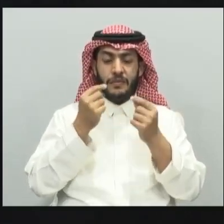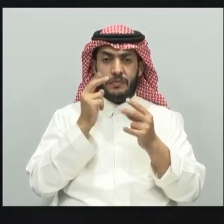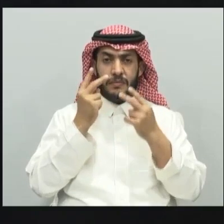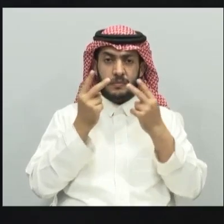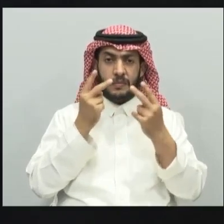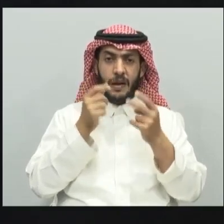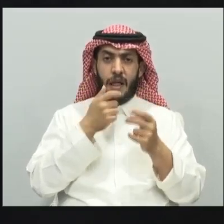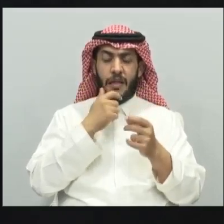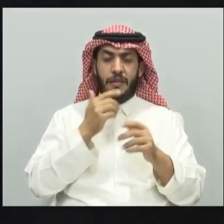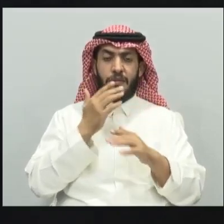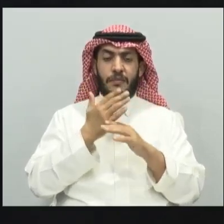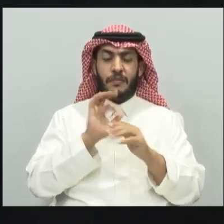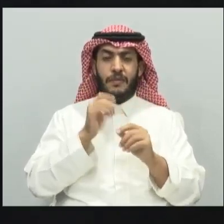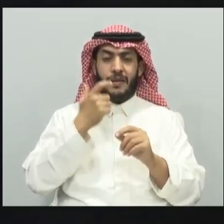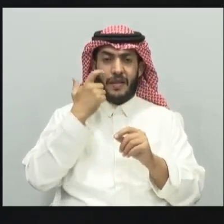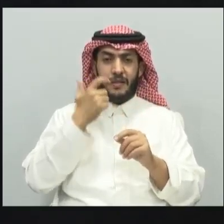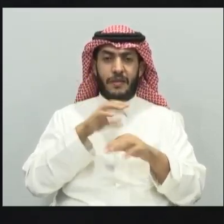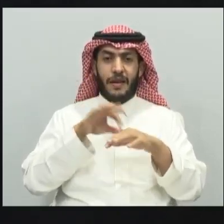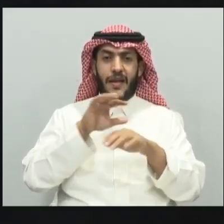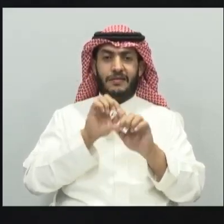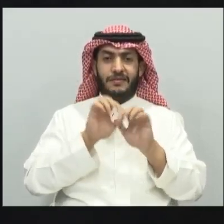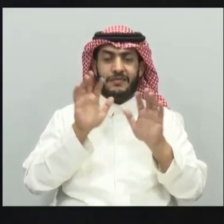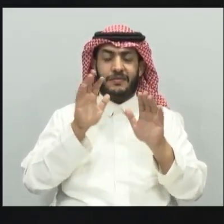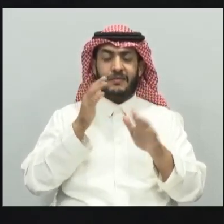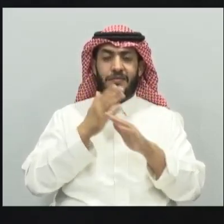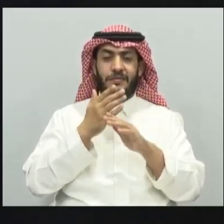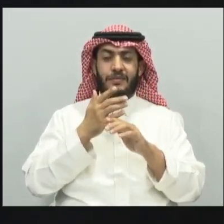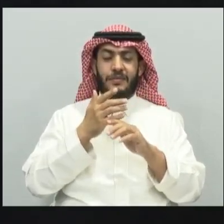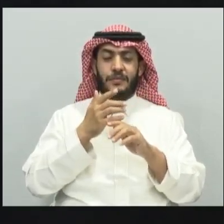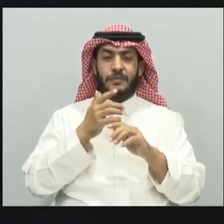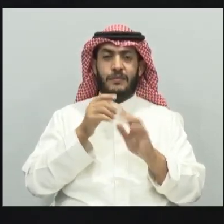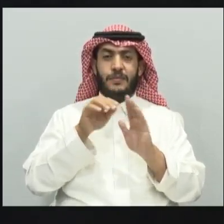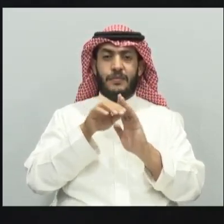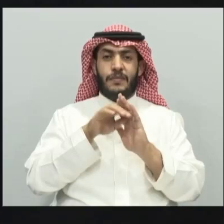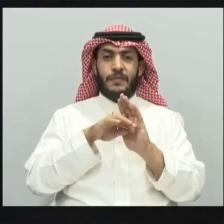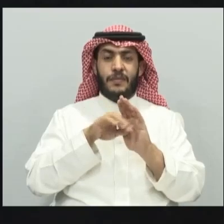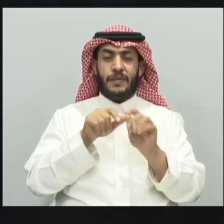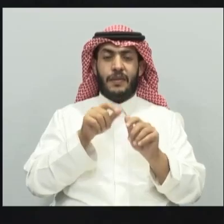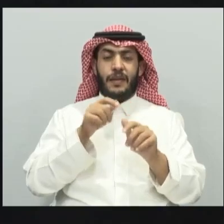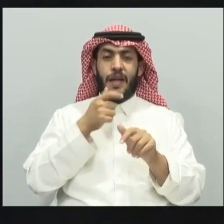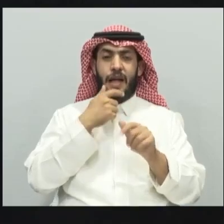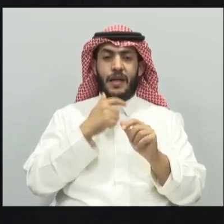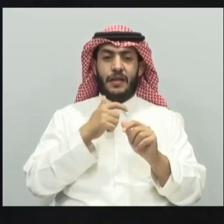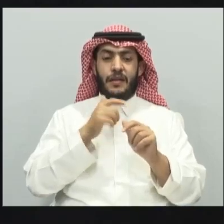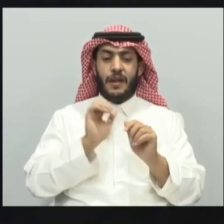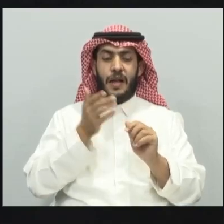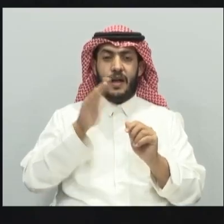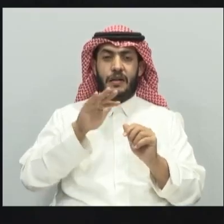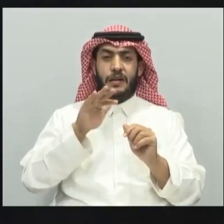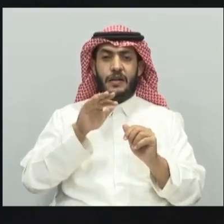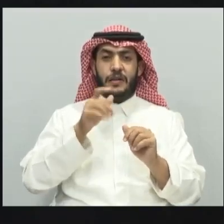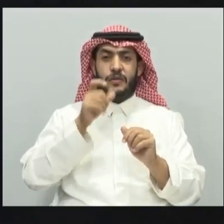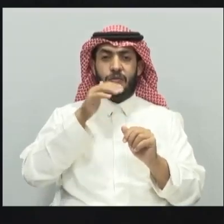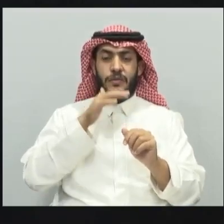لهذه الاحاديث حتى لا يغتر بها الناس وحتى لا تنتشر بينهم على انها احاديث عن رسول الله